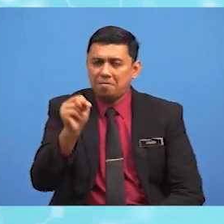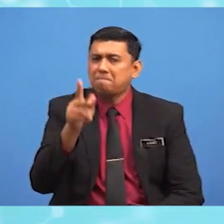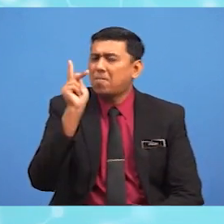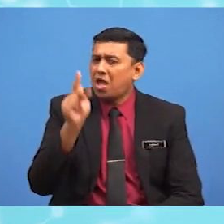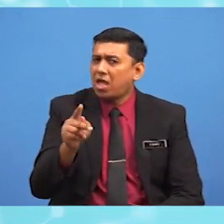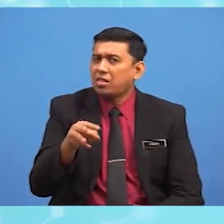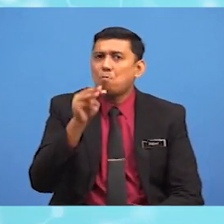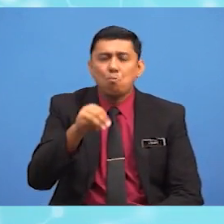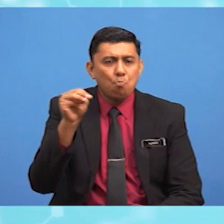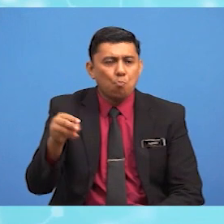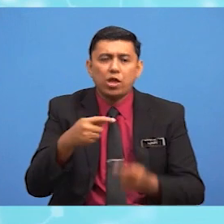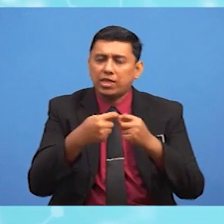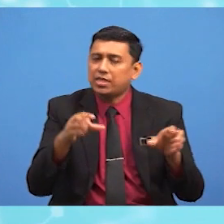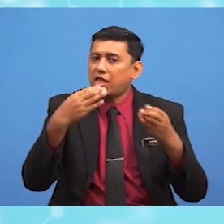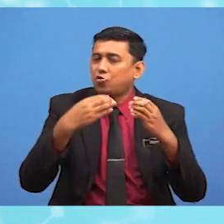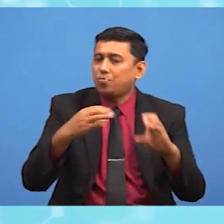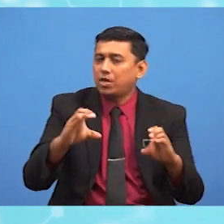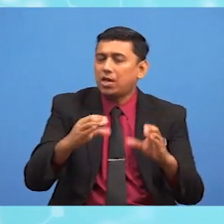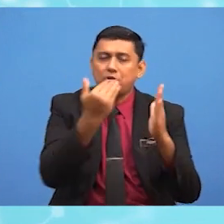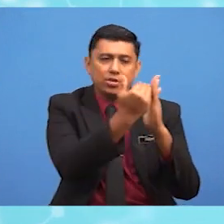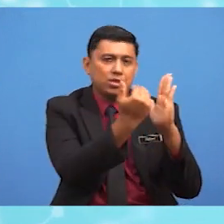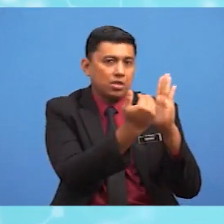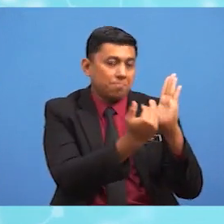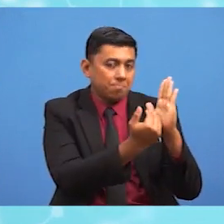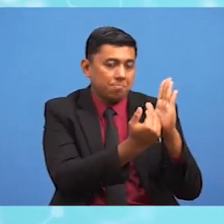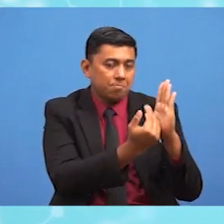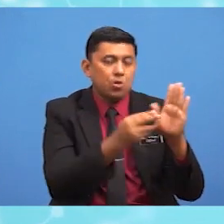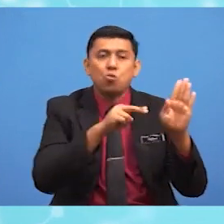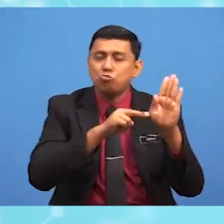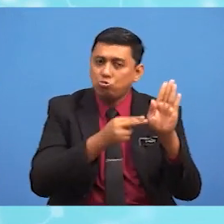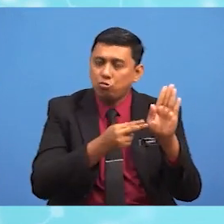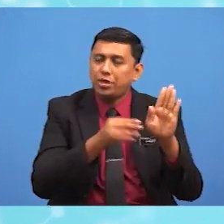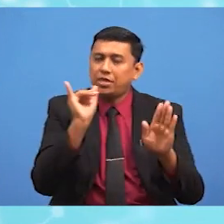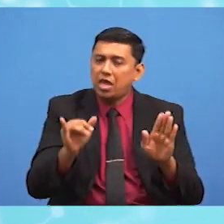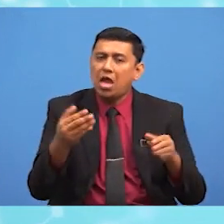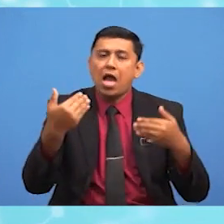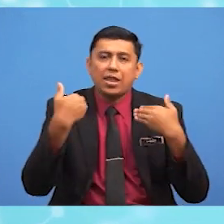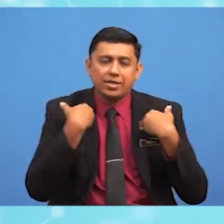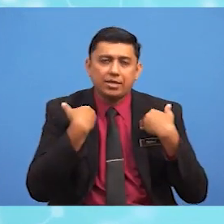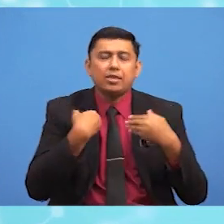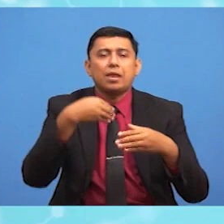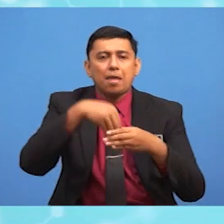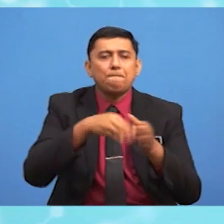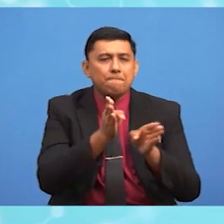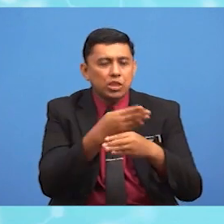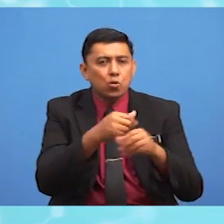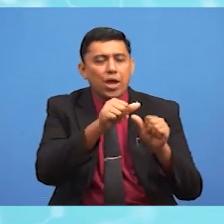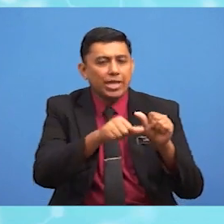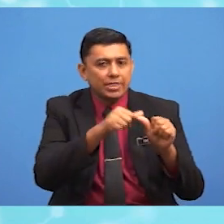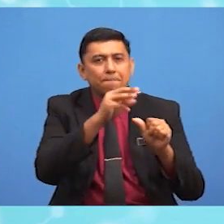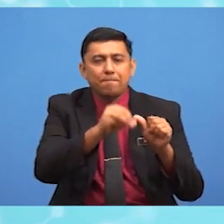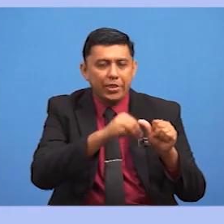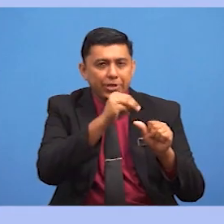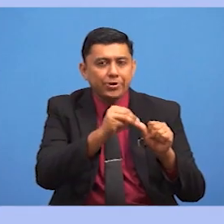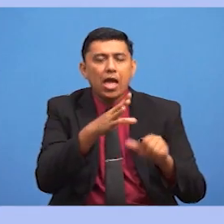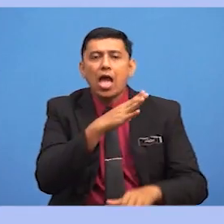pasti murid-murid telah cuba menyenaraikan unsur-unsur yang boleh wujud dalam bentuk atom, molekul atau